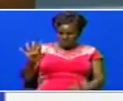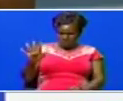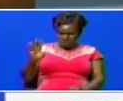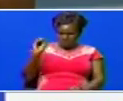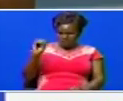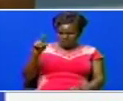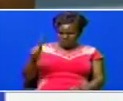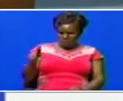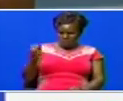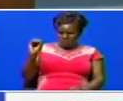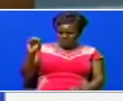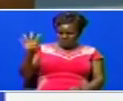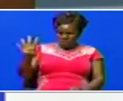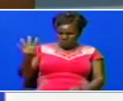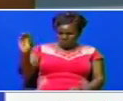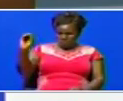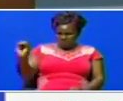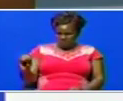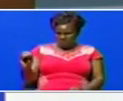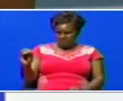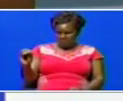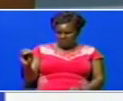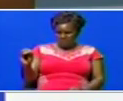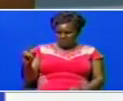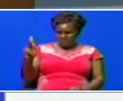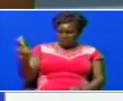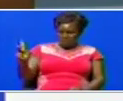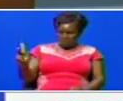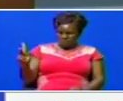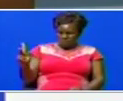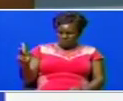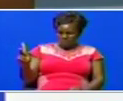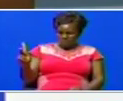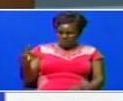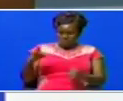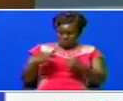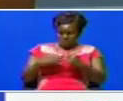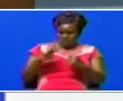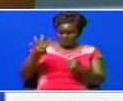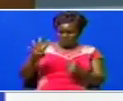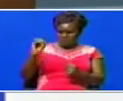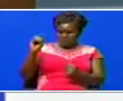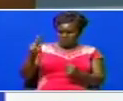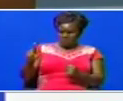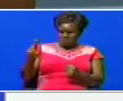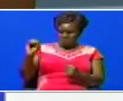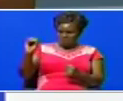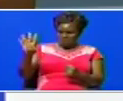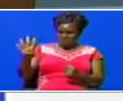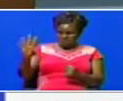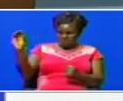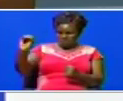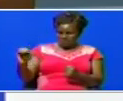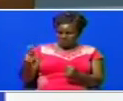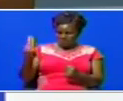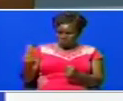85, 0.04%. Joseph Kaluyu, Japheth Kaluyu, 84, 0.04%.